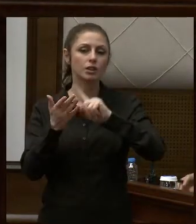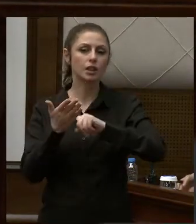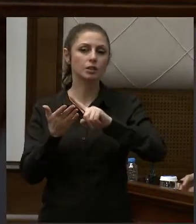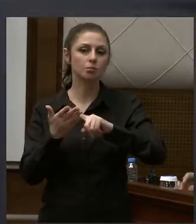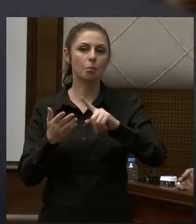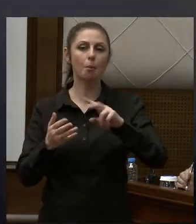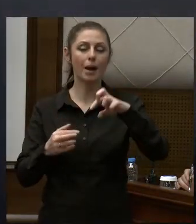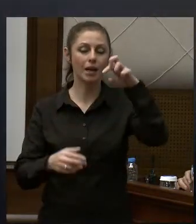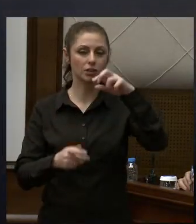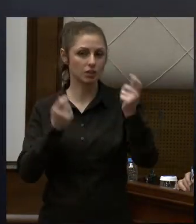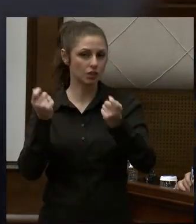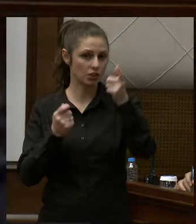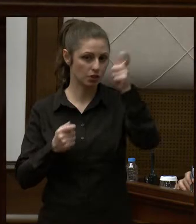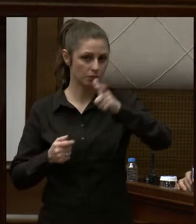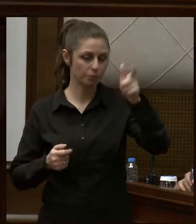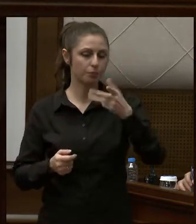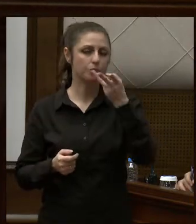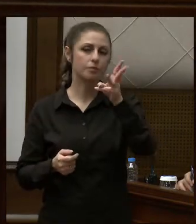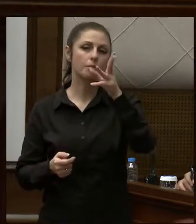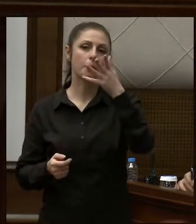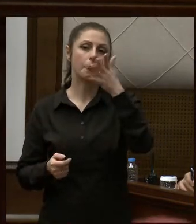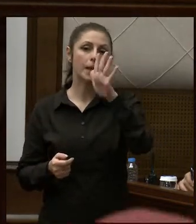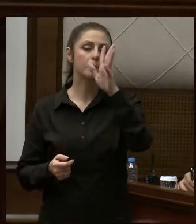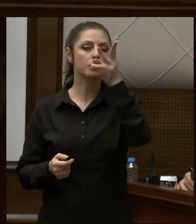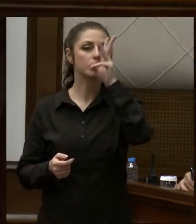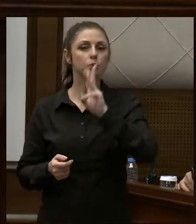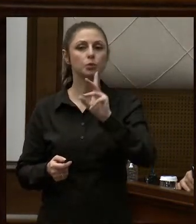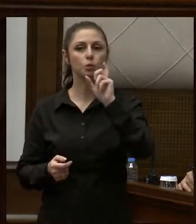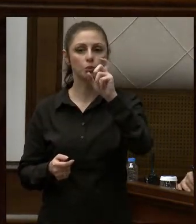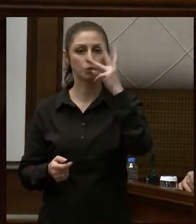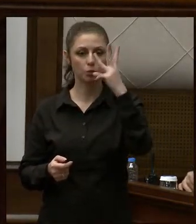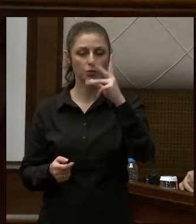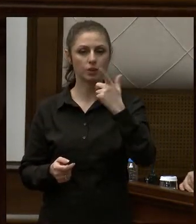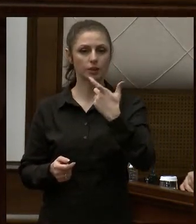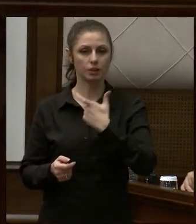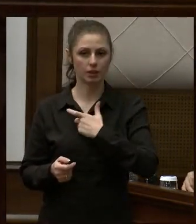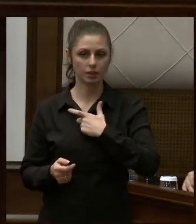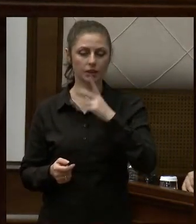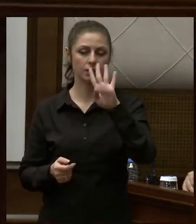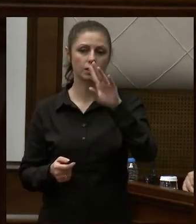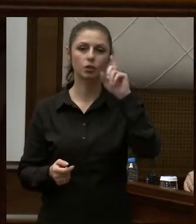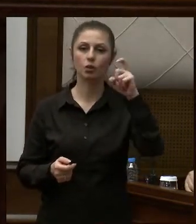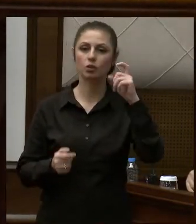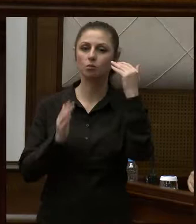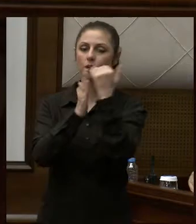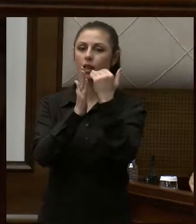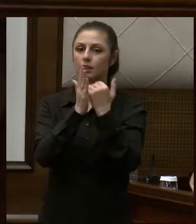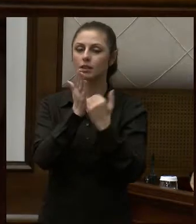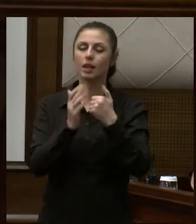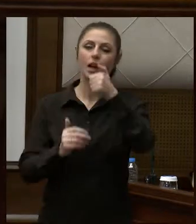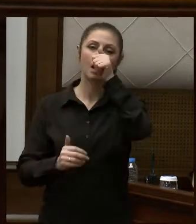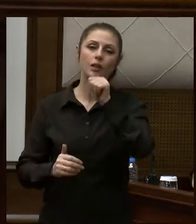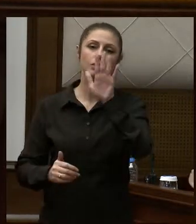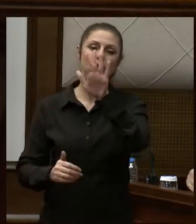olarak çalışan personelin 5393 sayılı yasanın 49. maddesi ve